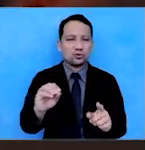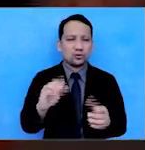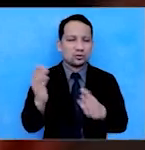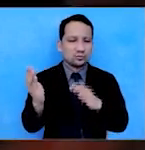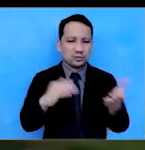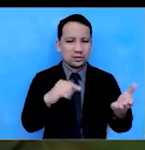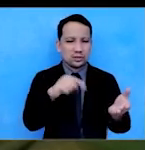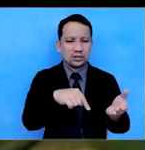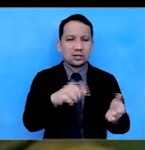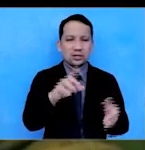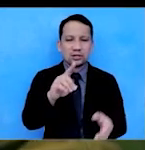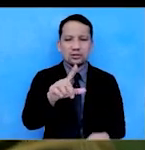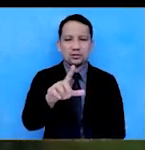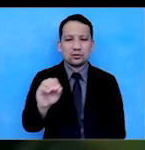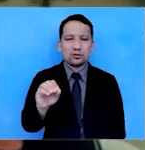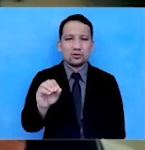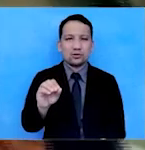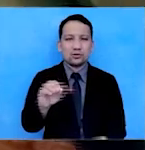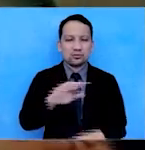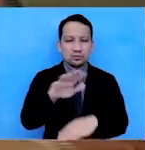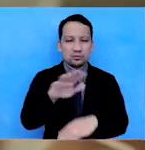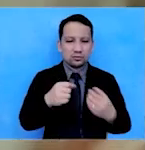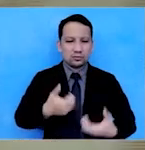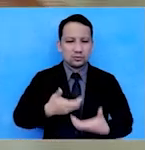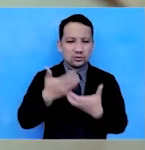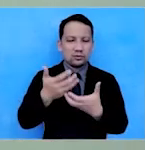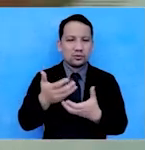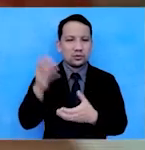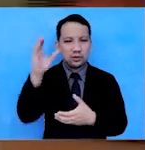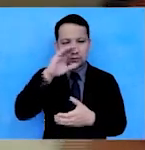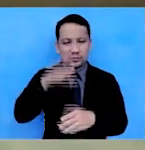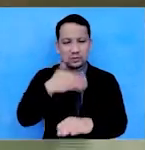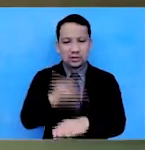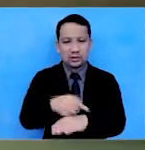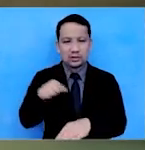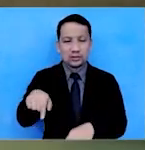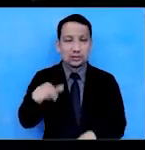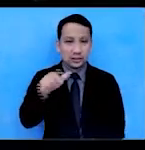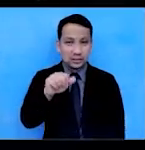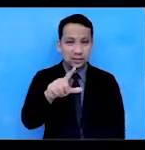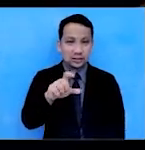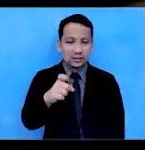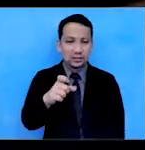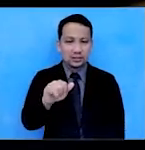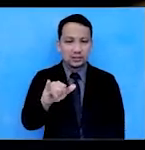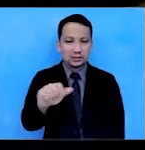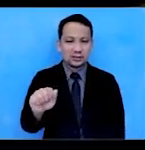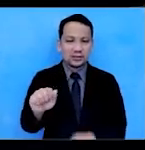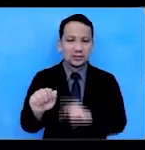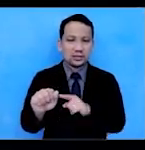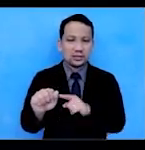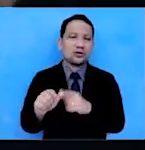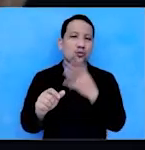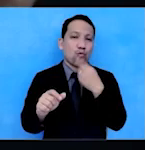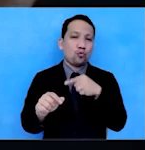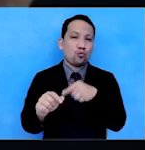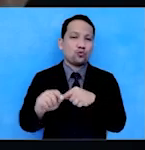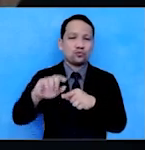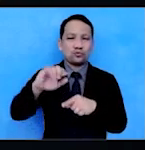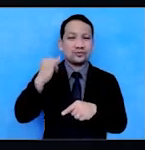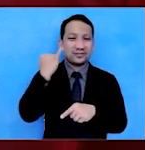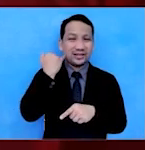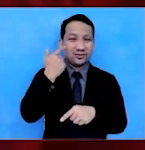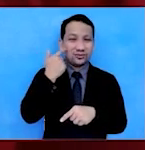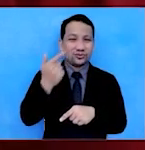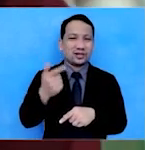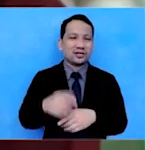karakter ni Dolly, mag-all out for justice naman ang kanyang anak na si Alexa na ginagampanan ni Janine Gutierrez. Hindi